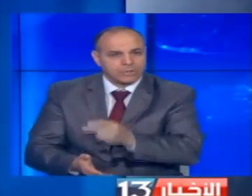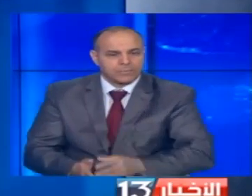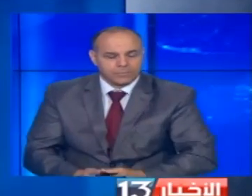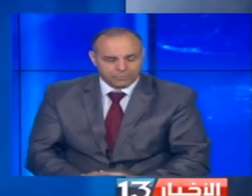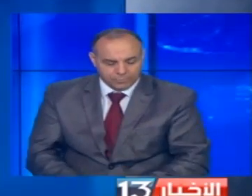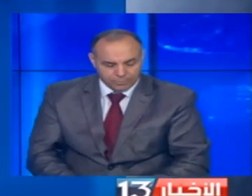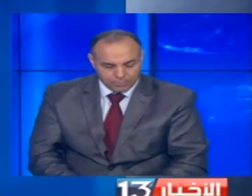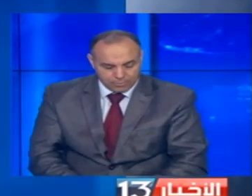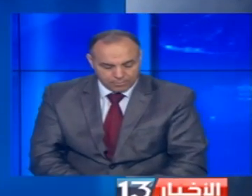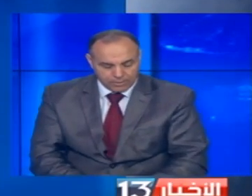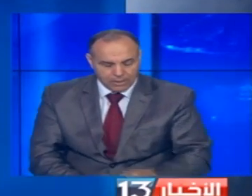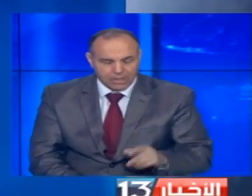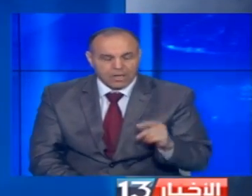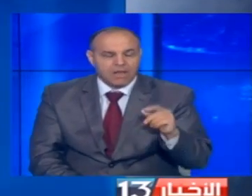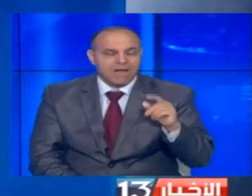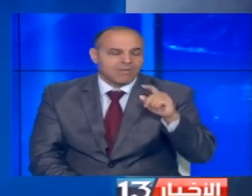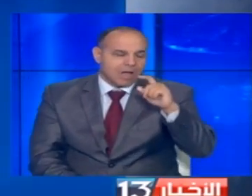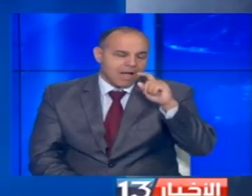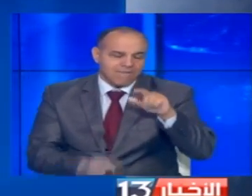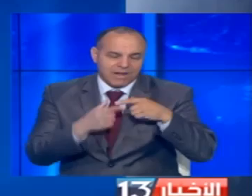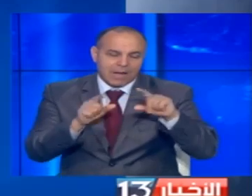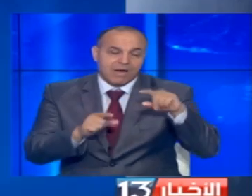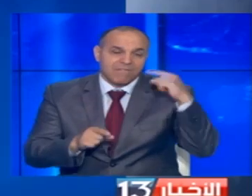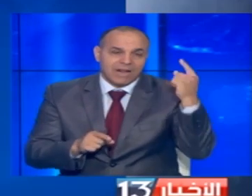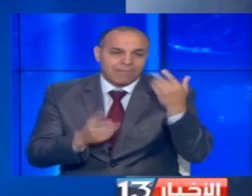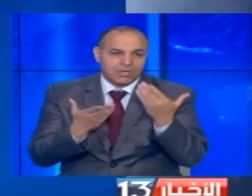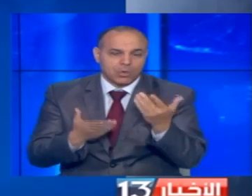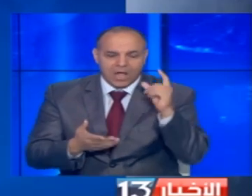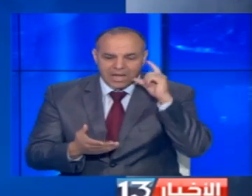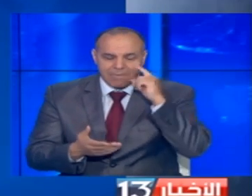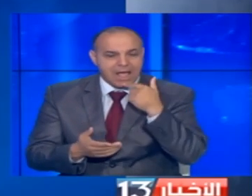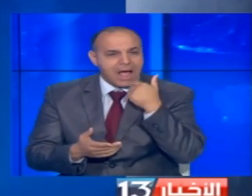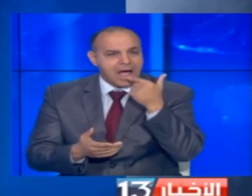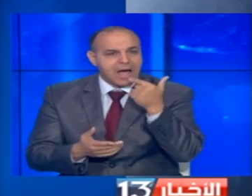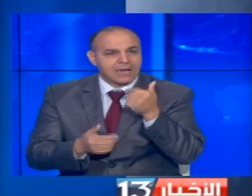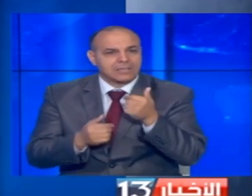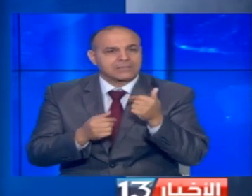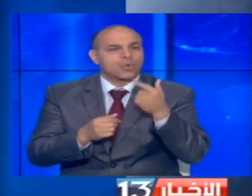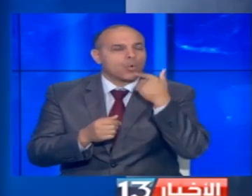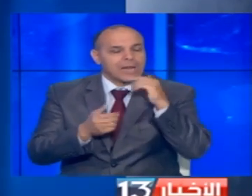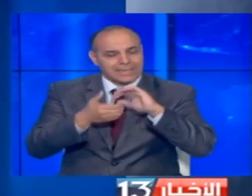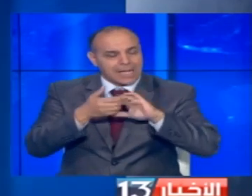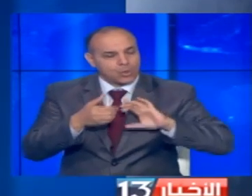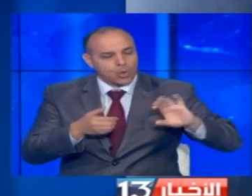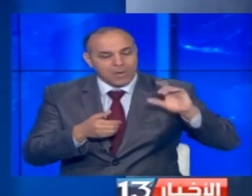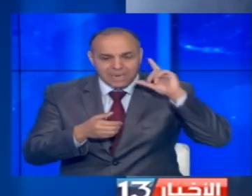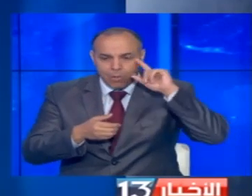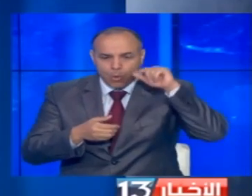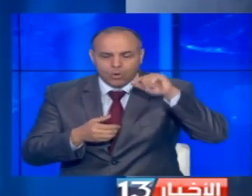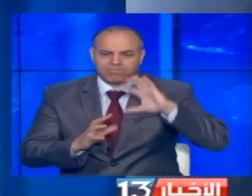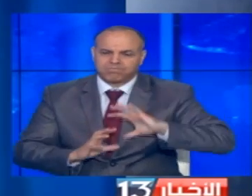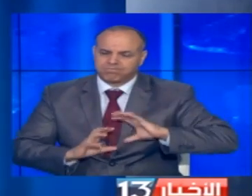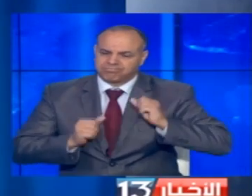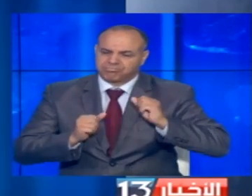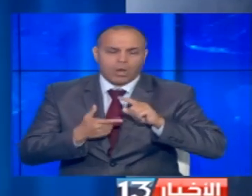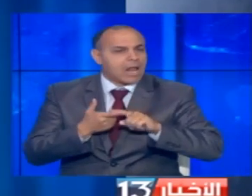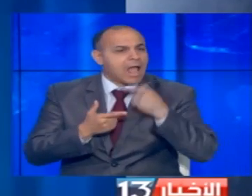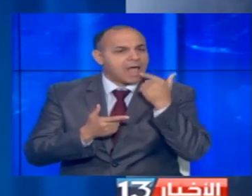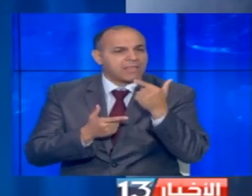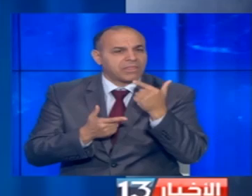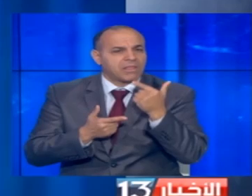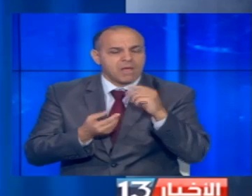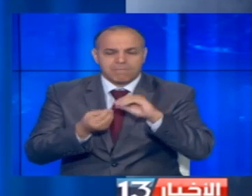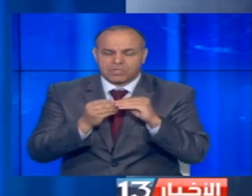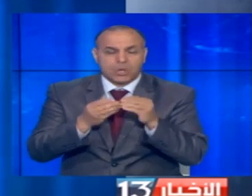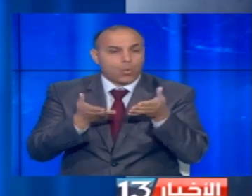دينيه جوله اخبارنا الدوليه نبداها ليبيا اعربت بعثه الاتحاد الاوروبي في ليبيا اليوم عن قلقها العميق ازاء